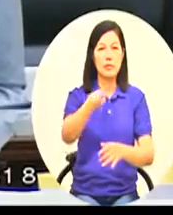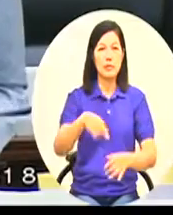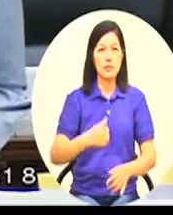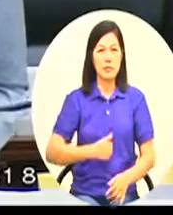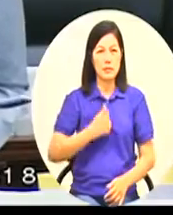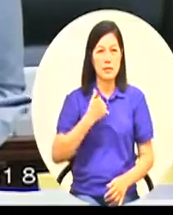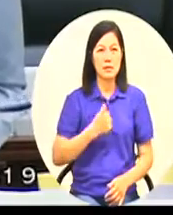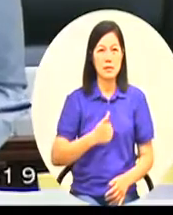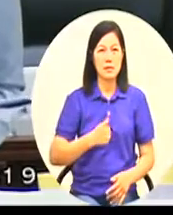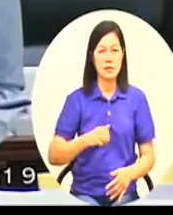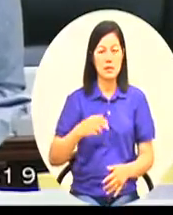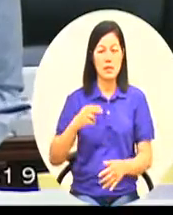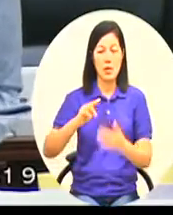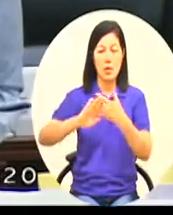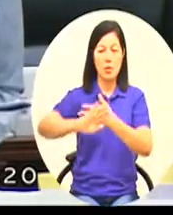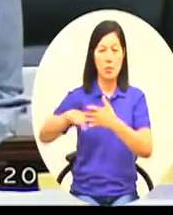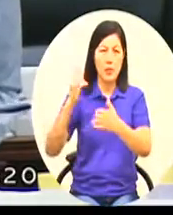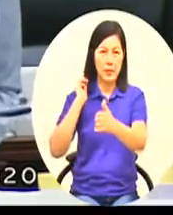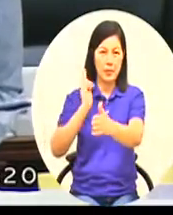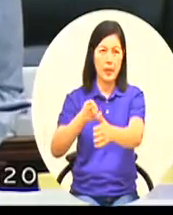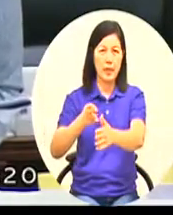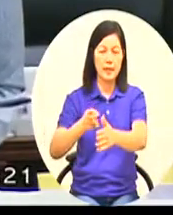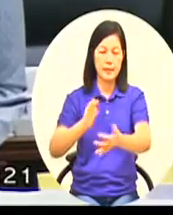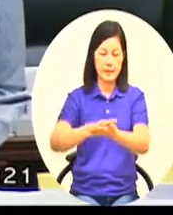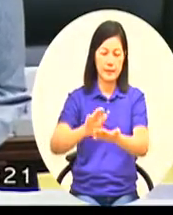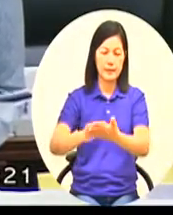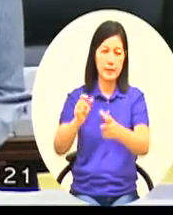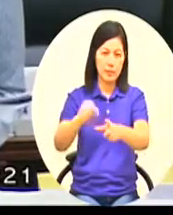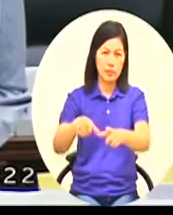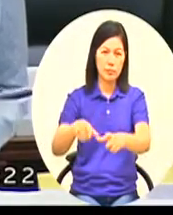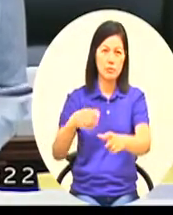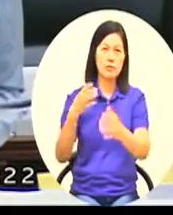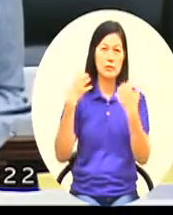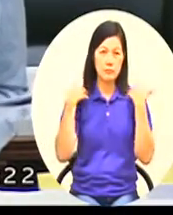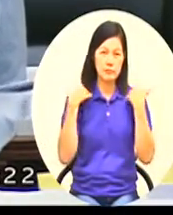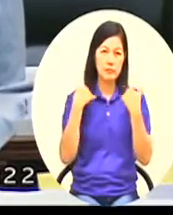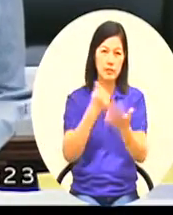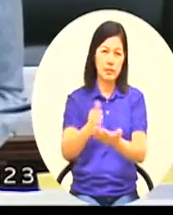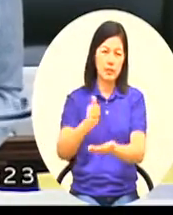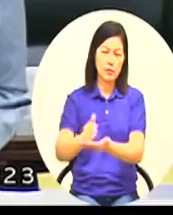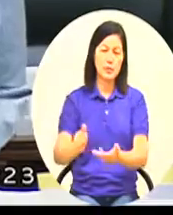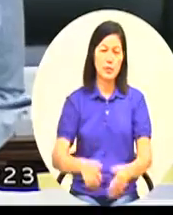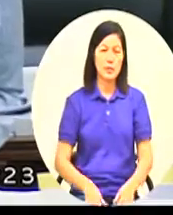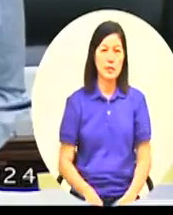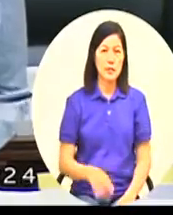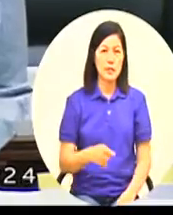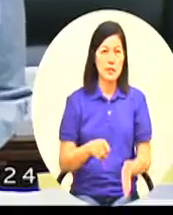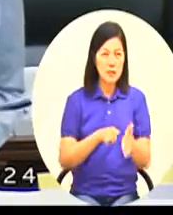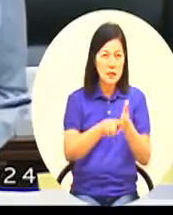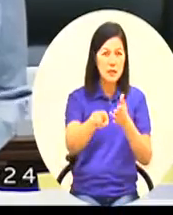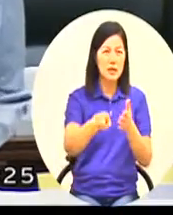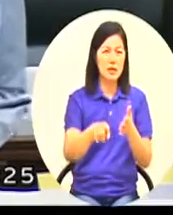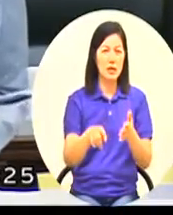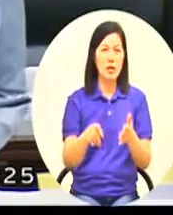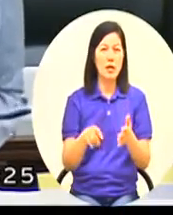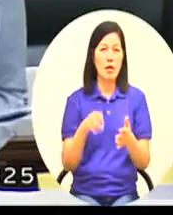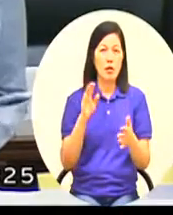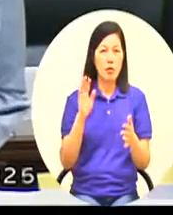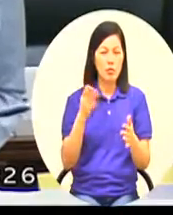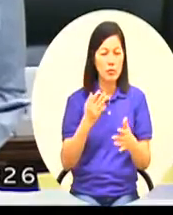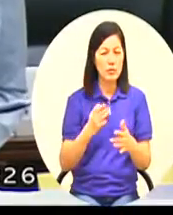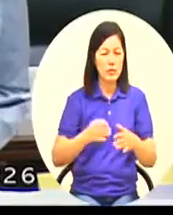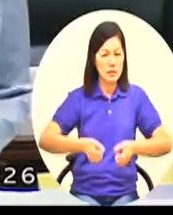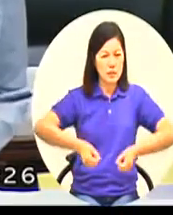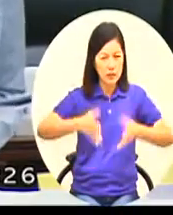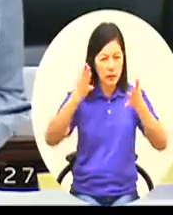楼都是外包给的这些民间的清洁业者，那这样子会间接或者是直接的反映到这些大楼的住户的